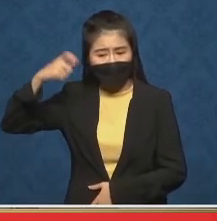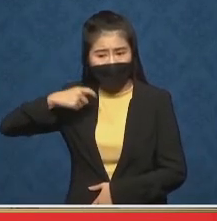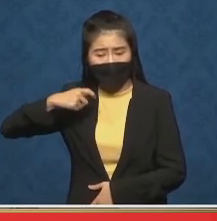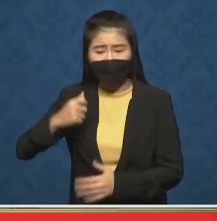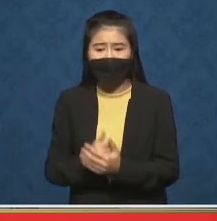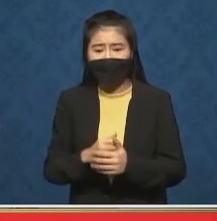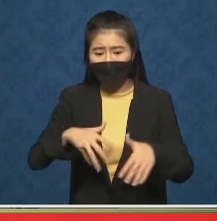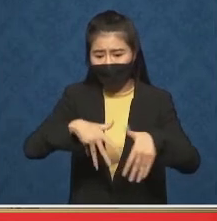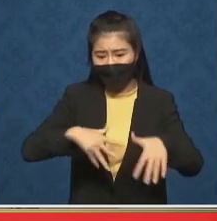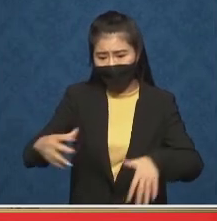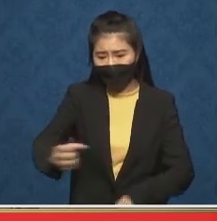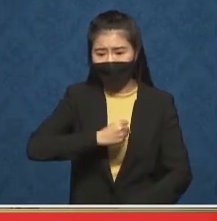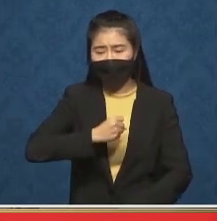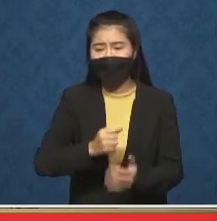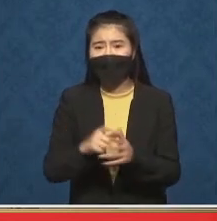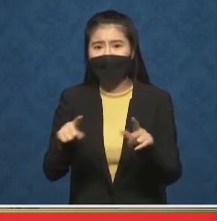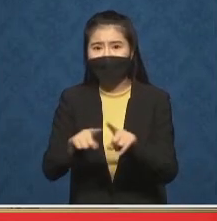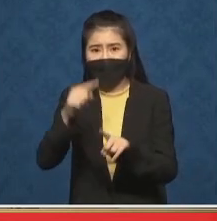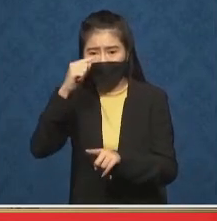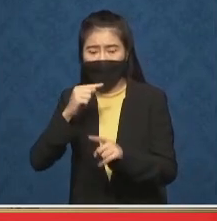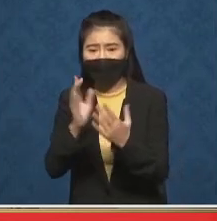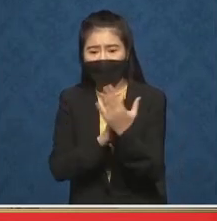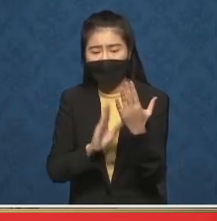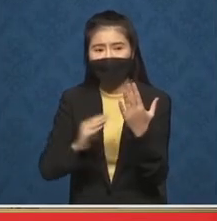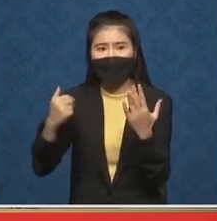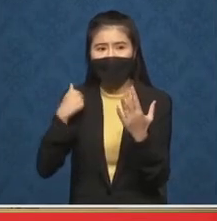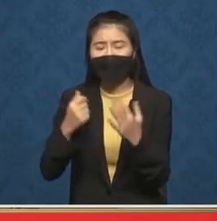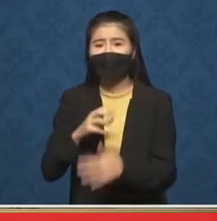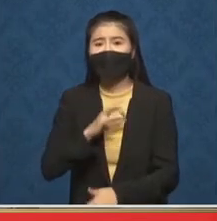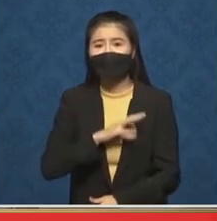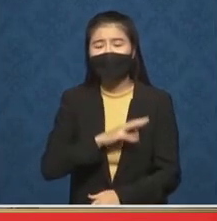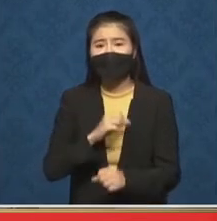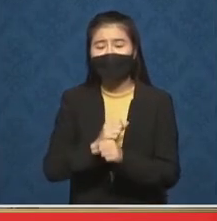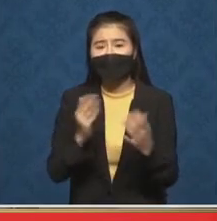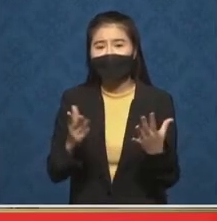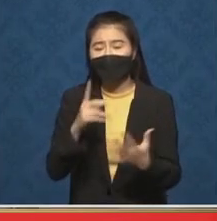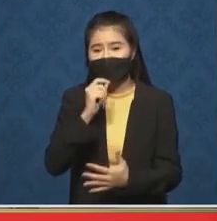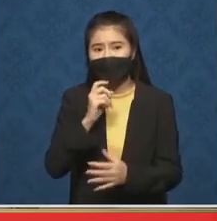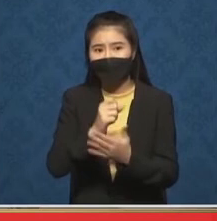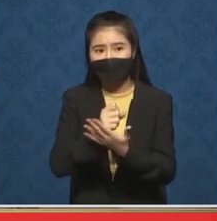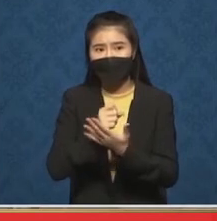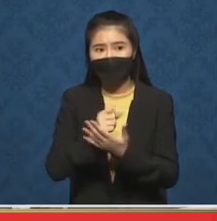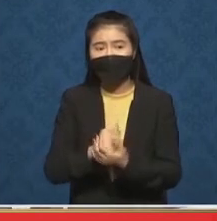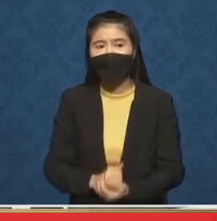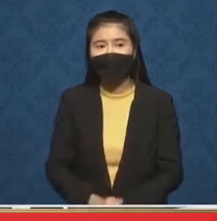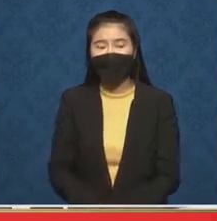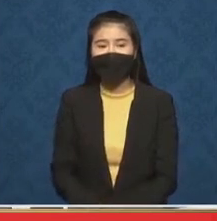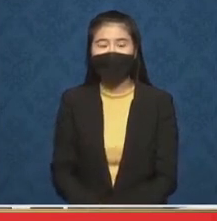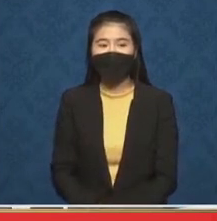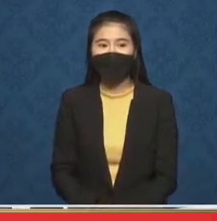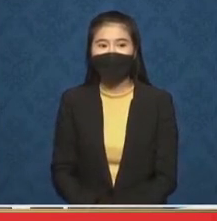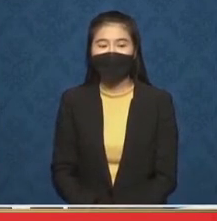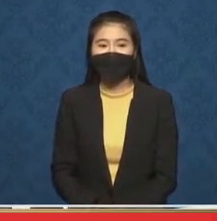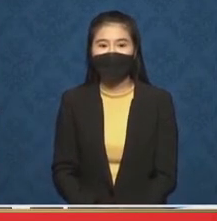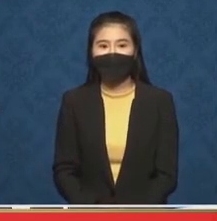จึงเหออกเหนใจกเปพิเศษ ช่วยตอบท่าตีทชัเจนให้คนไทยรนะครับขอเชิญคร สำหร